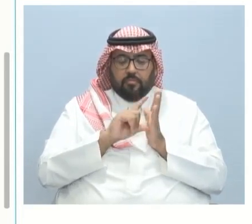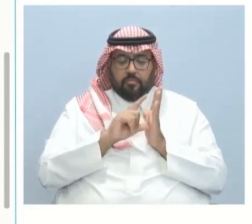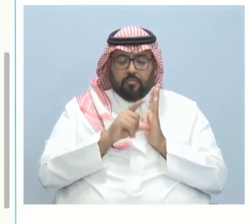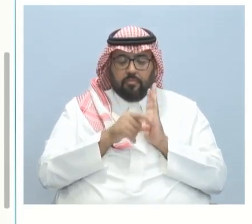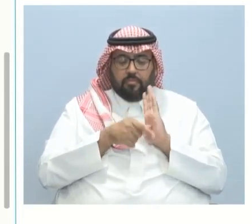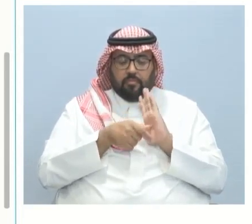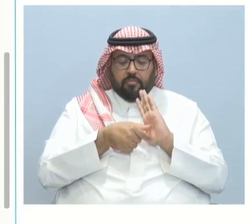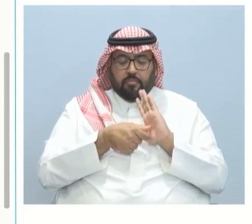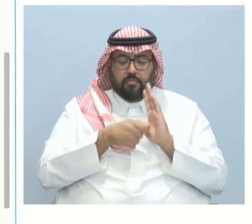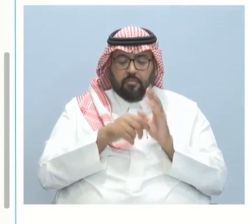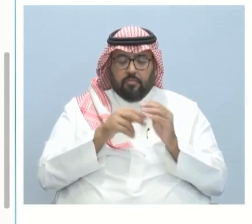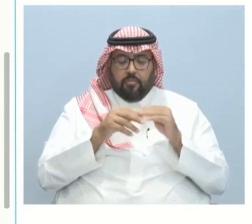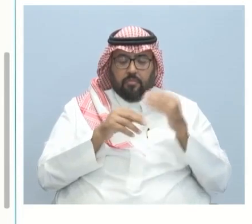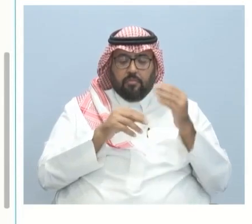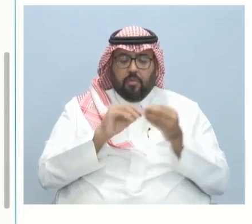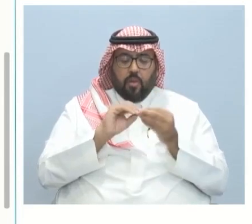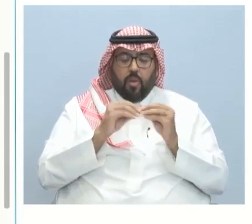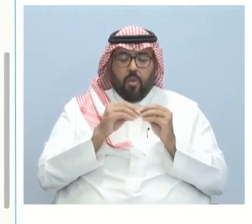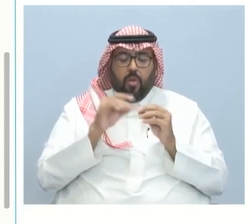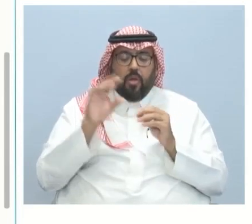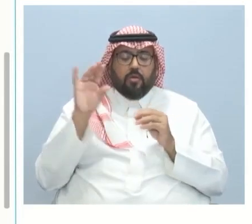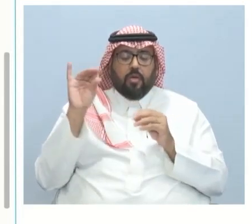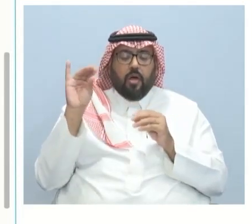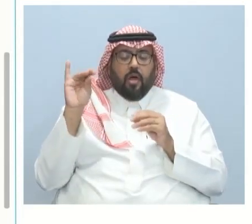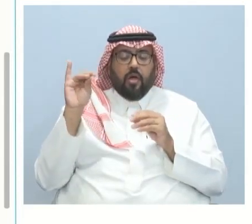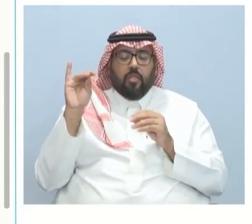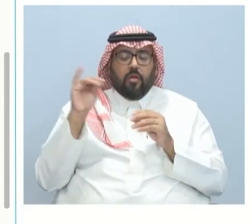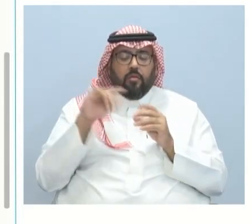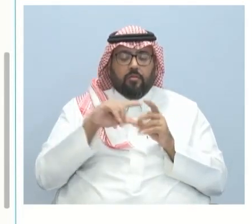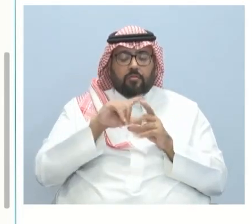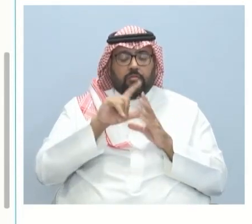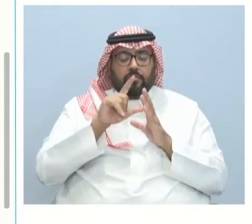ذلك دائره باللون الاخضر